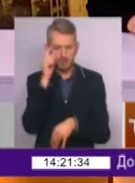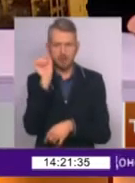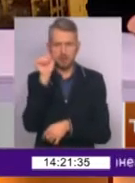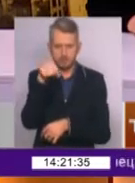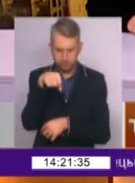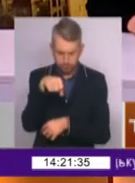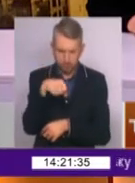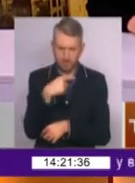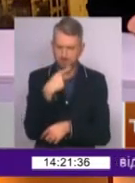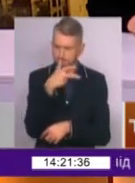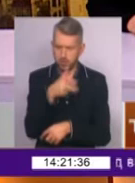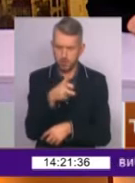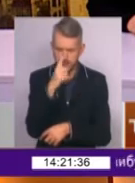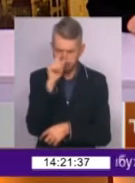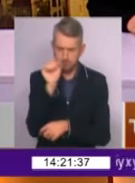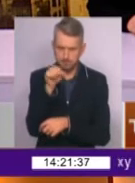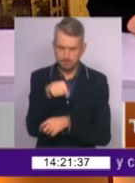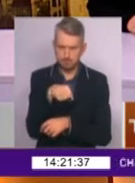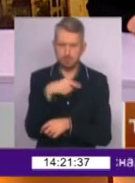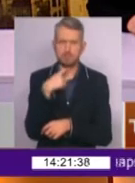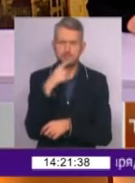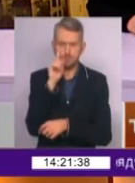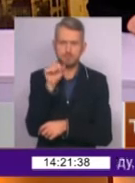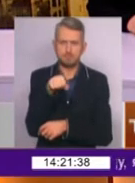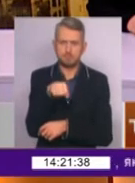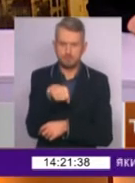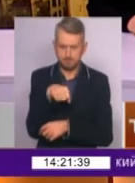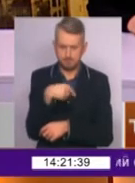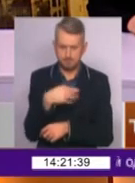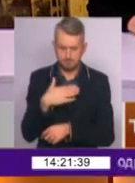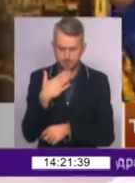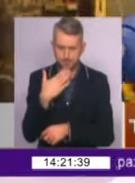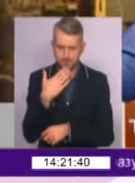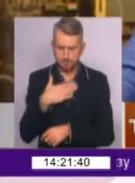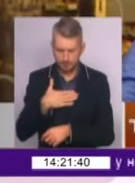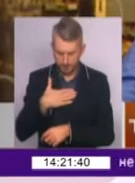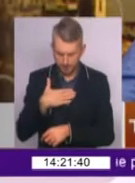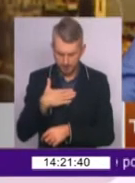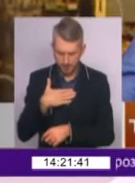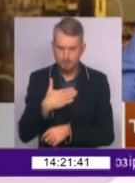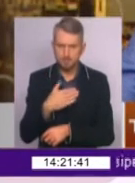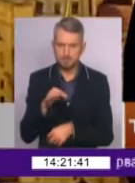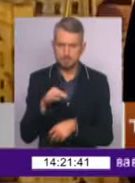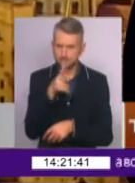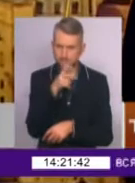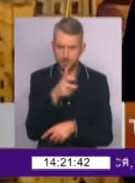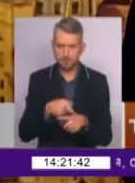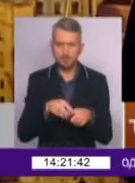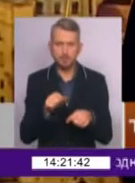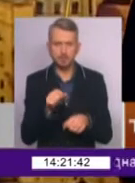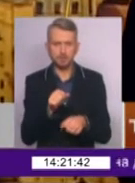грудини. А боляче або неможливо. Торкнутися підборіддям до грудини. До грудини. Пацієнту боляче. Боляче. Так. Ну, це може